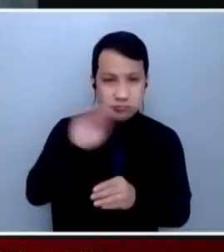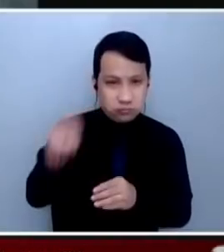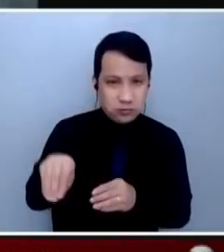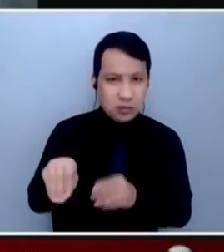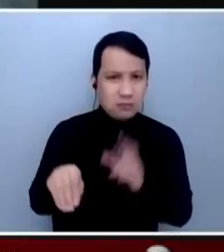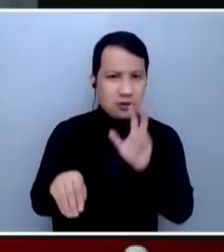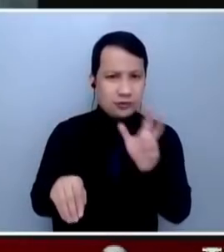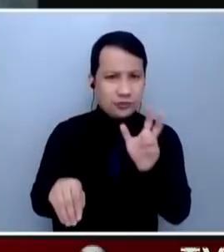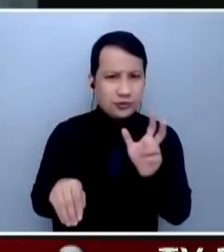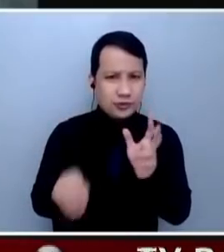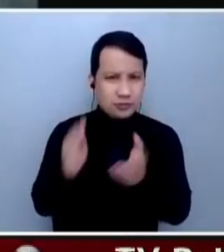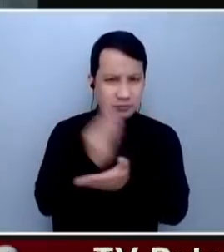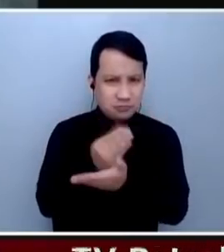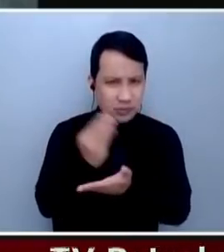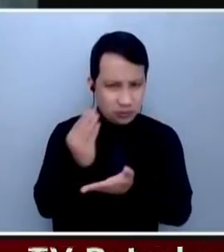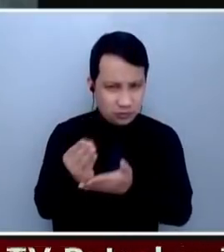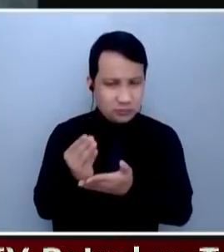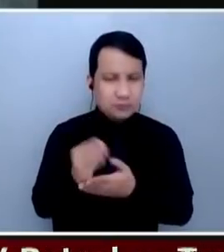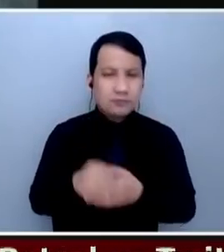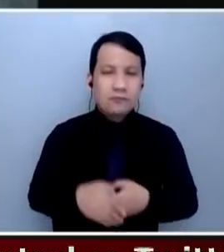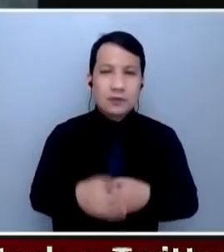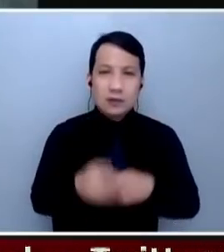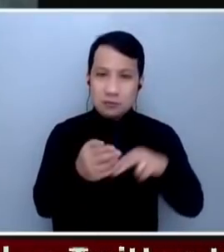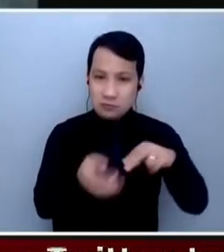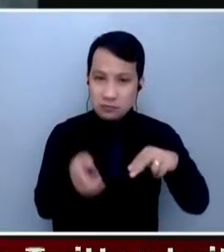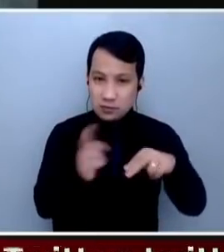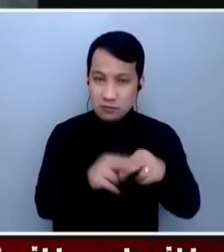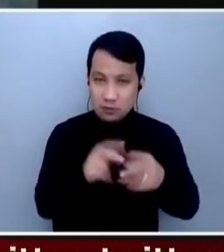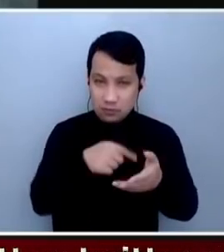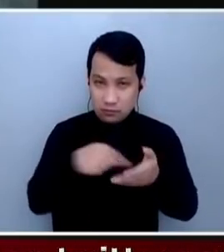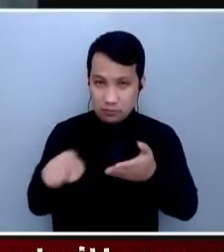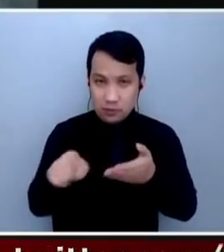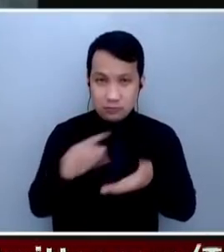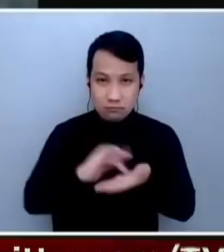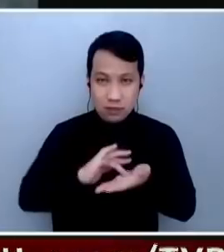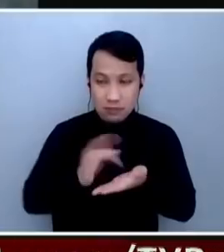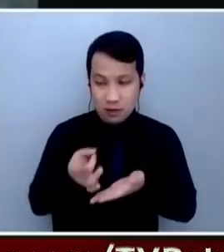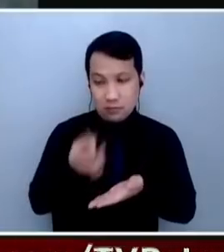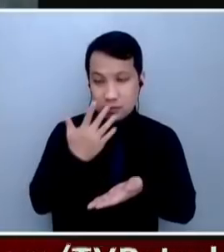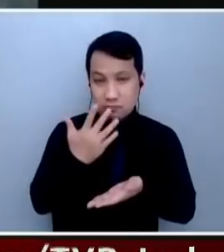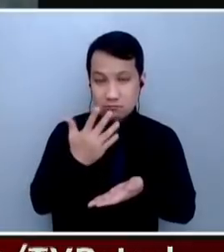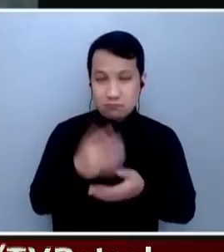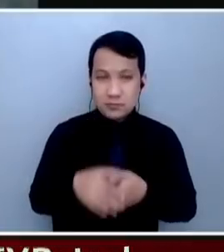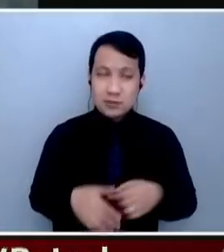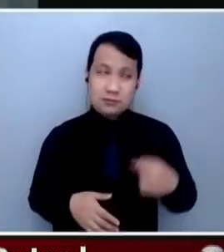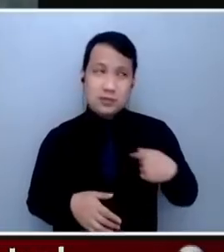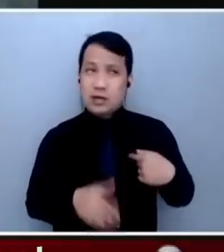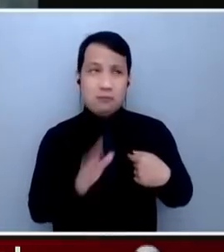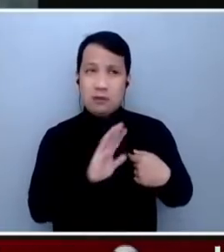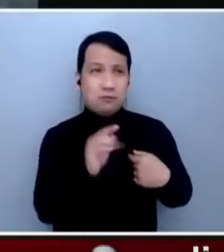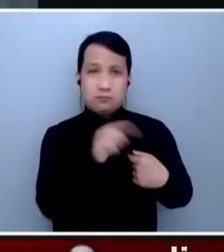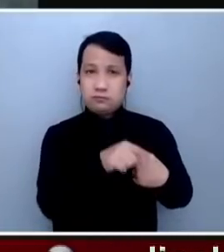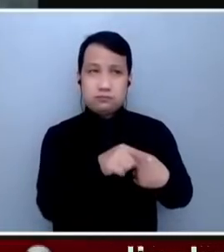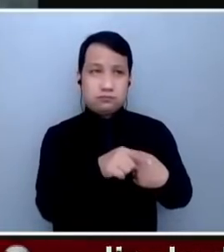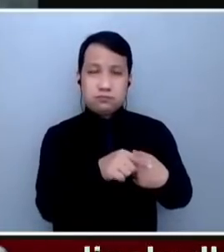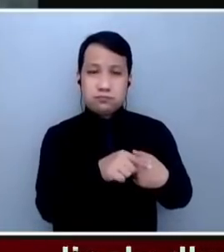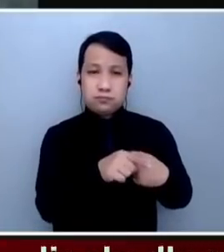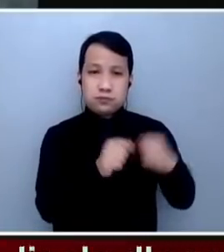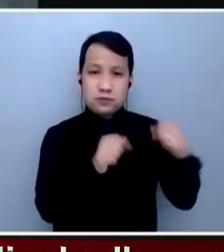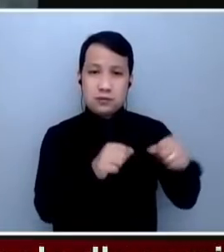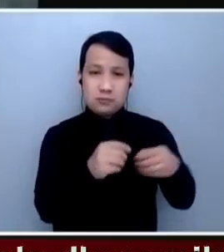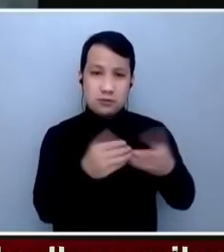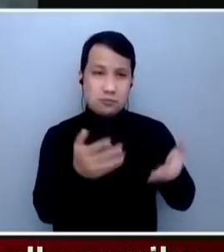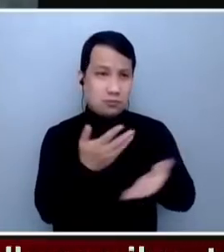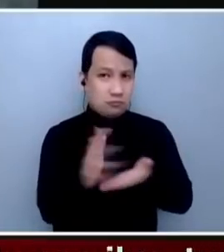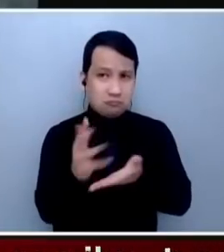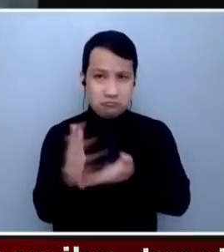billion pesos to purchase drugs. As I said, I'm nothing against this, but you know, if we are wasting